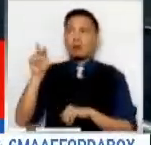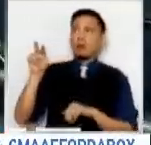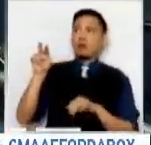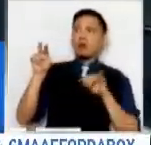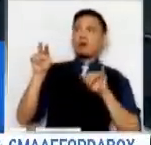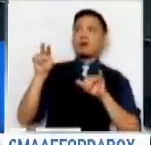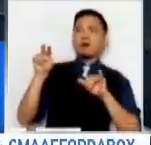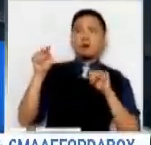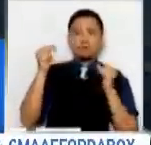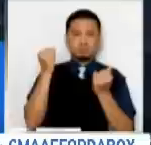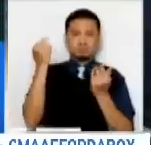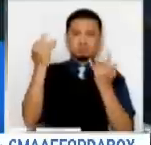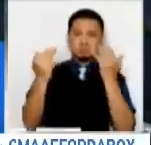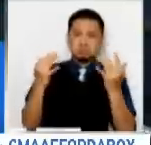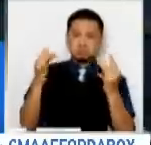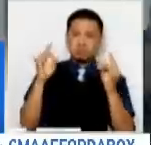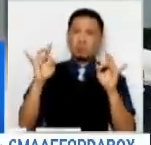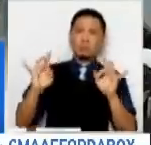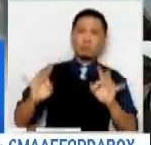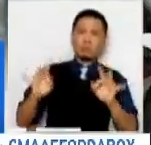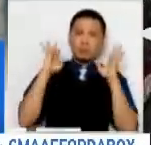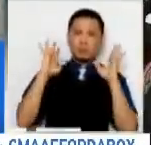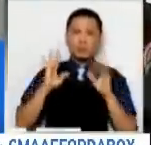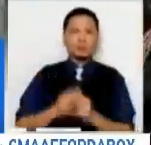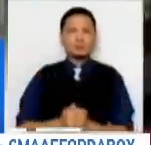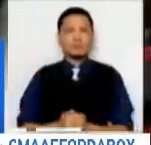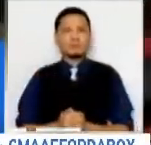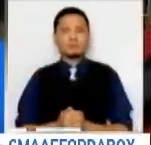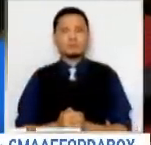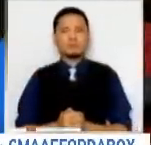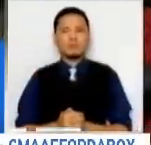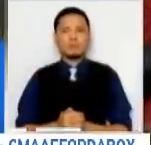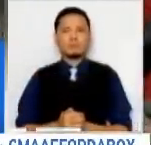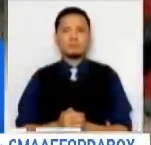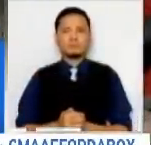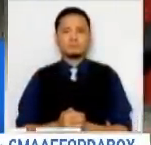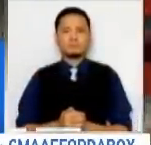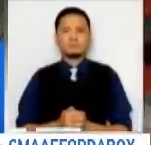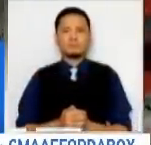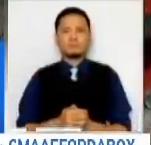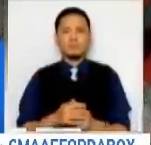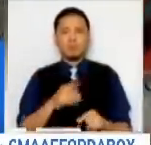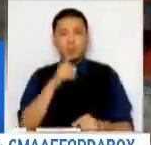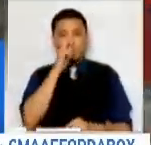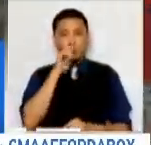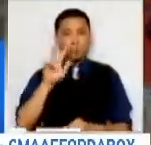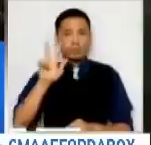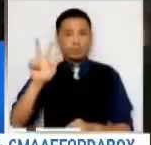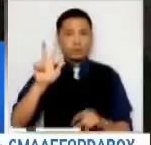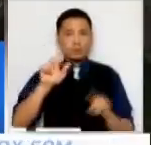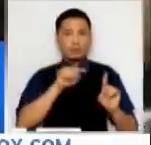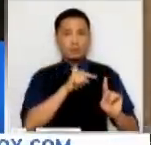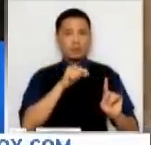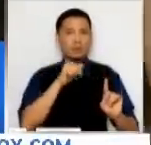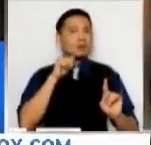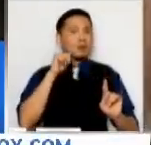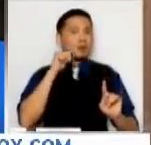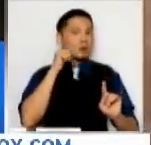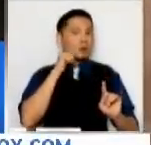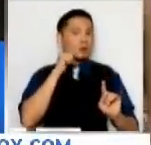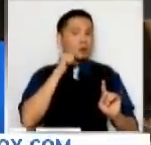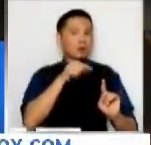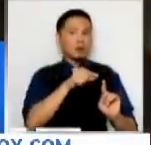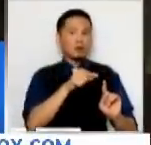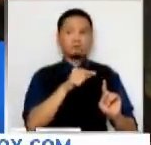kami papunta dito. Pero hindi na nakalabas ng buhay ang 3 taong gulang na si Sia Sofia Kilit. Ayon sa BFP